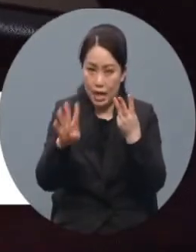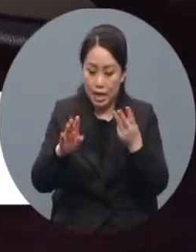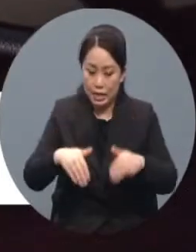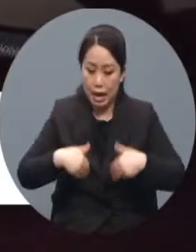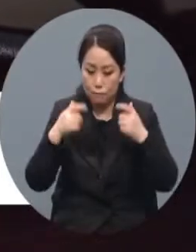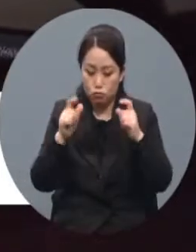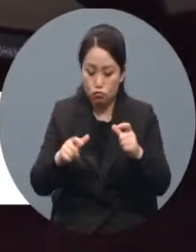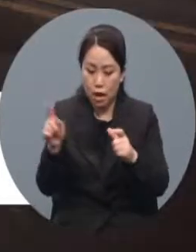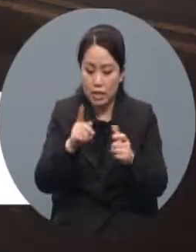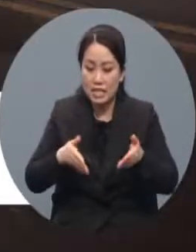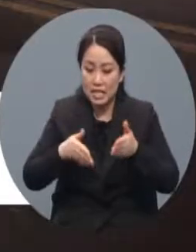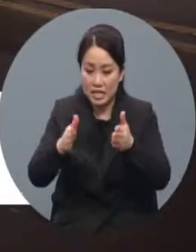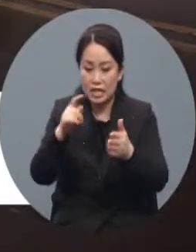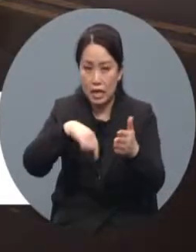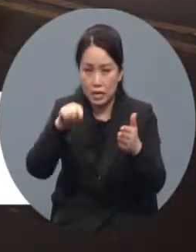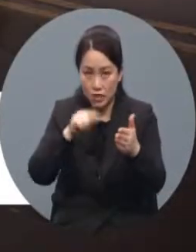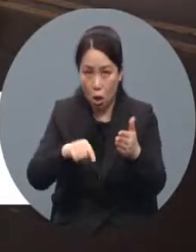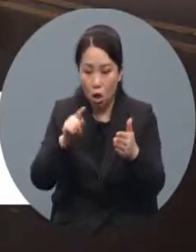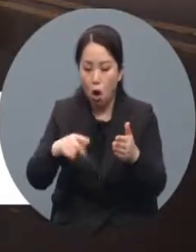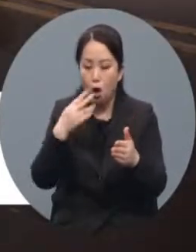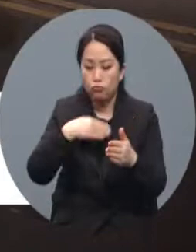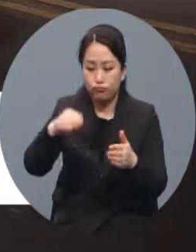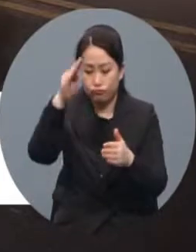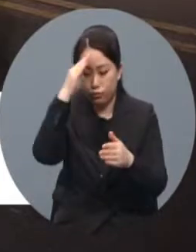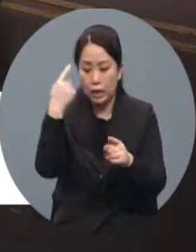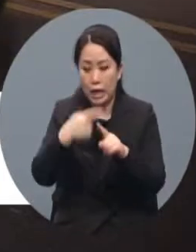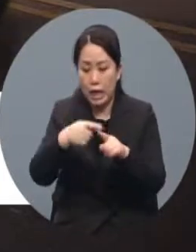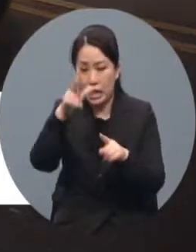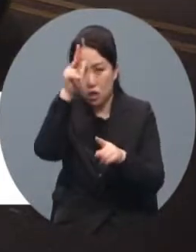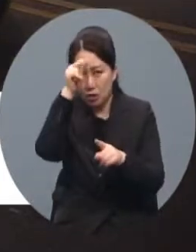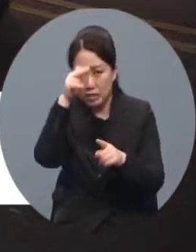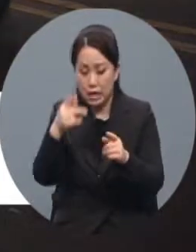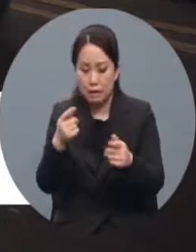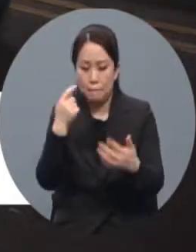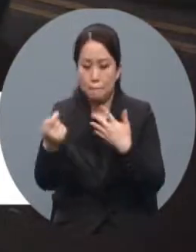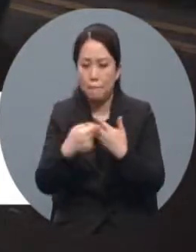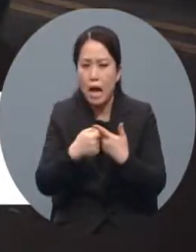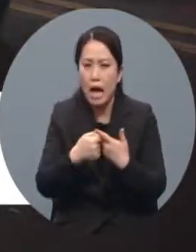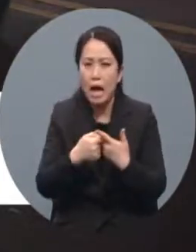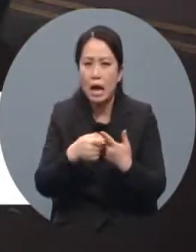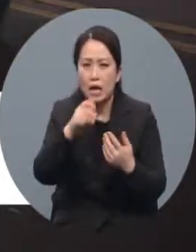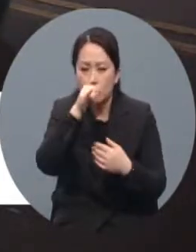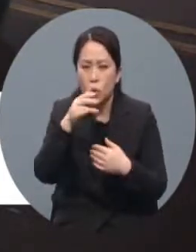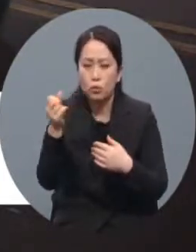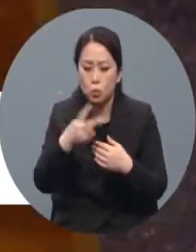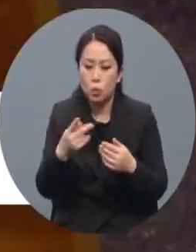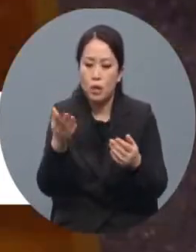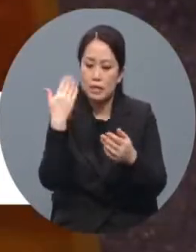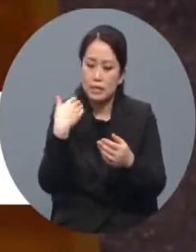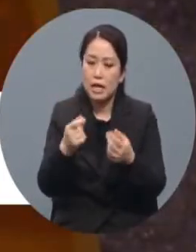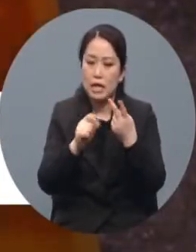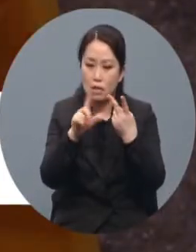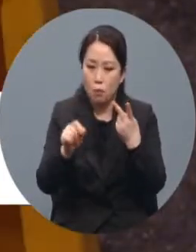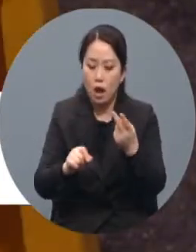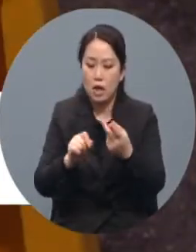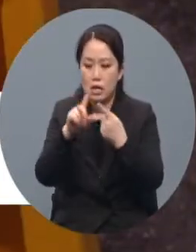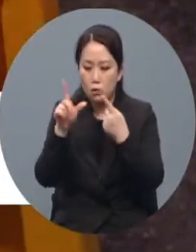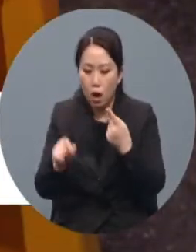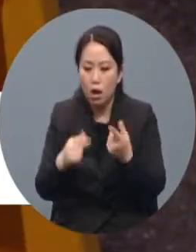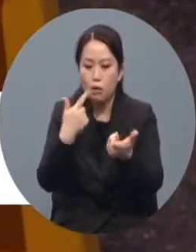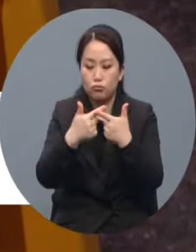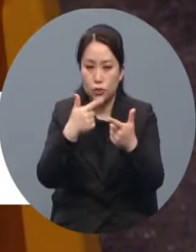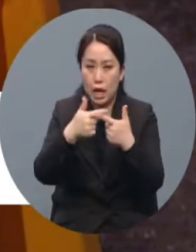소속 에비 경위가 음주 운전 하다가 시민의 신고로 적발됐고 지난 2월과 1월에도 각각 부산